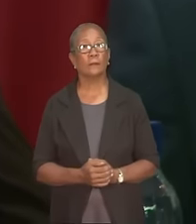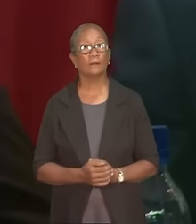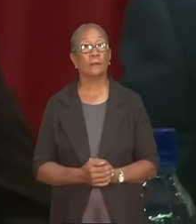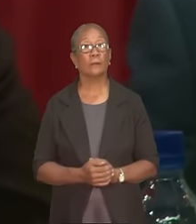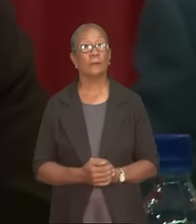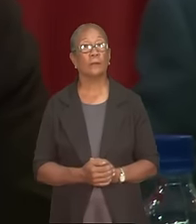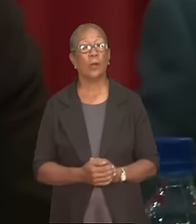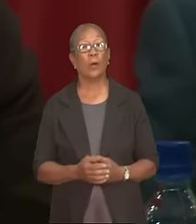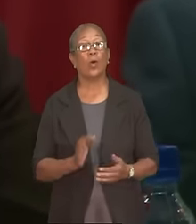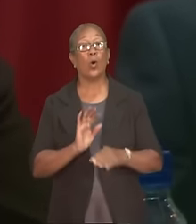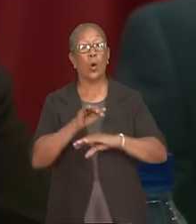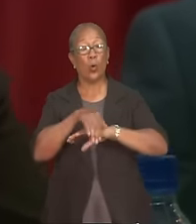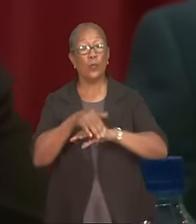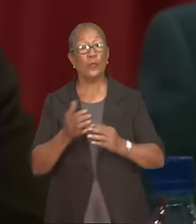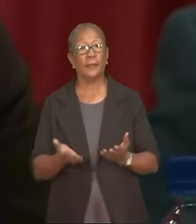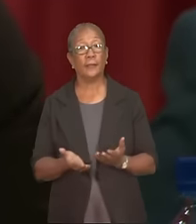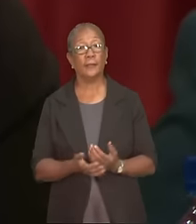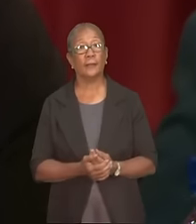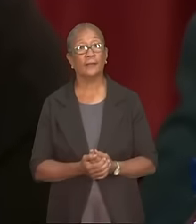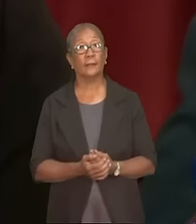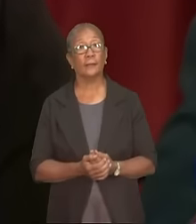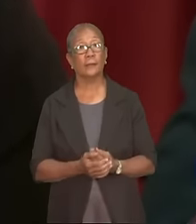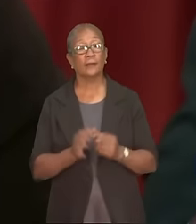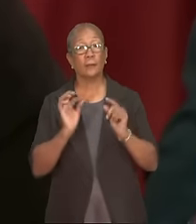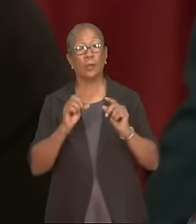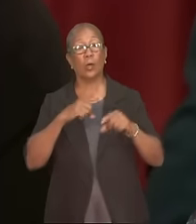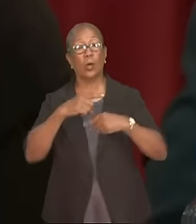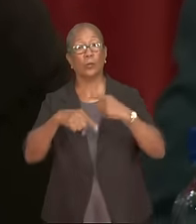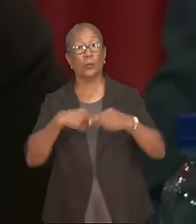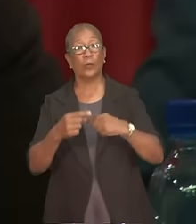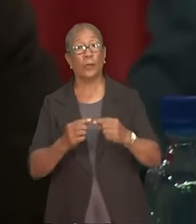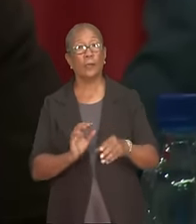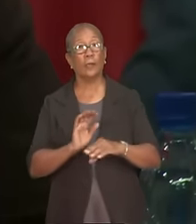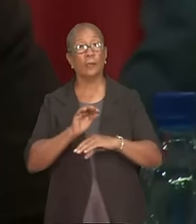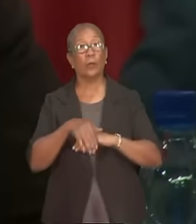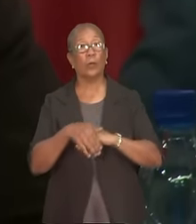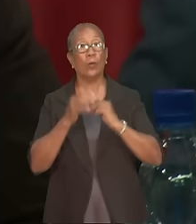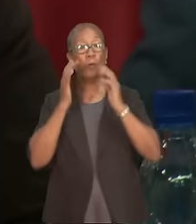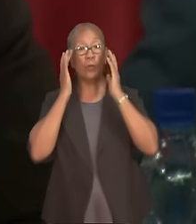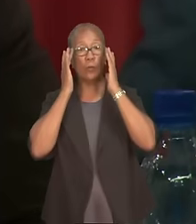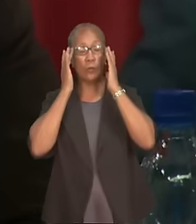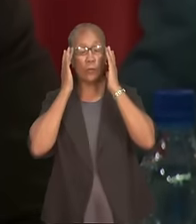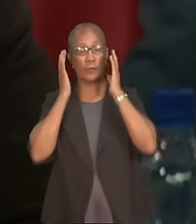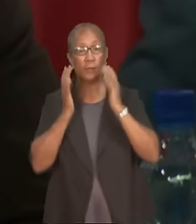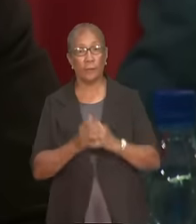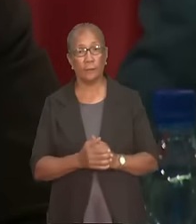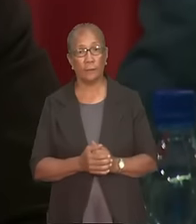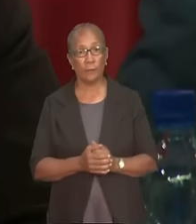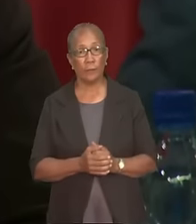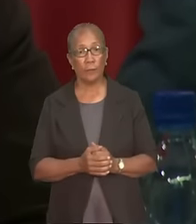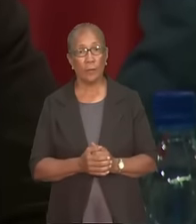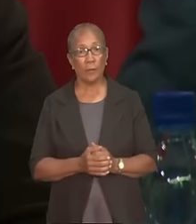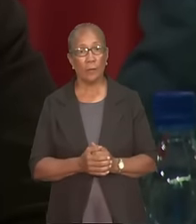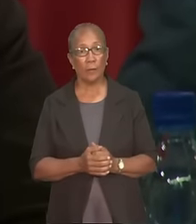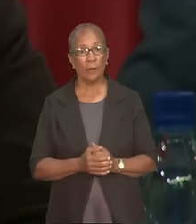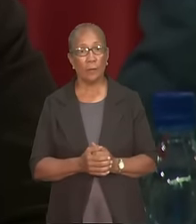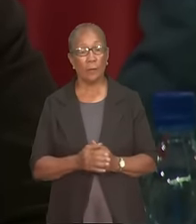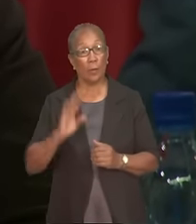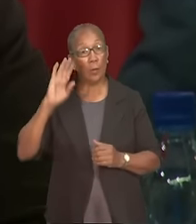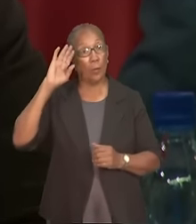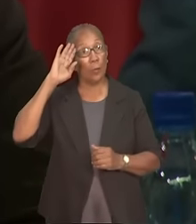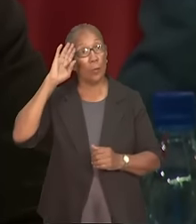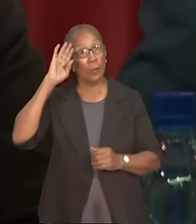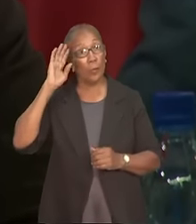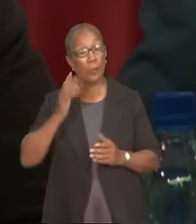Ja, voor wat betreft de ontwikkelingen met betrekking tot operatie Zero Tolerance. Ik